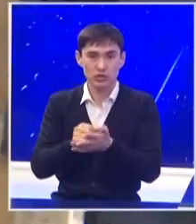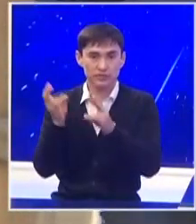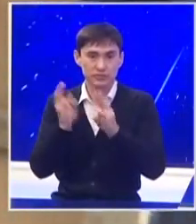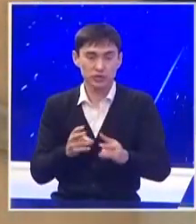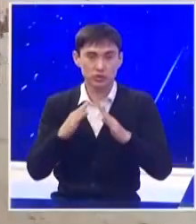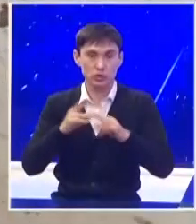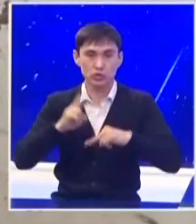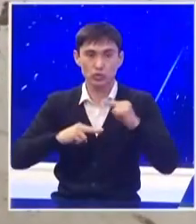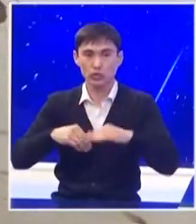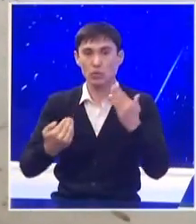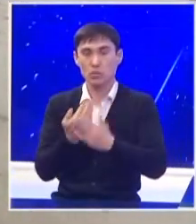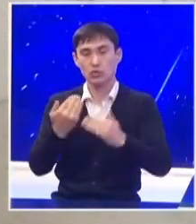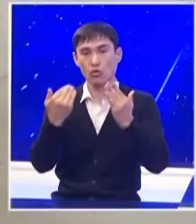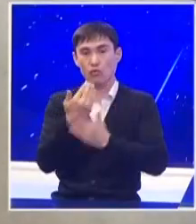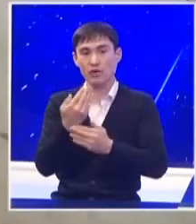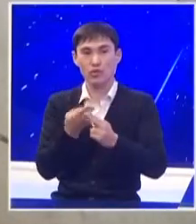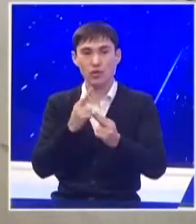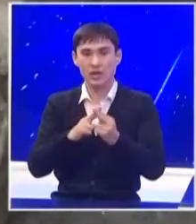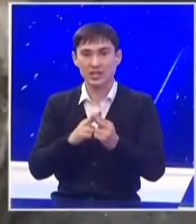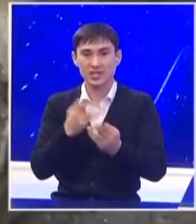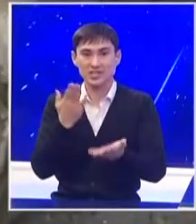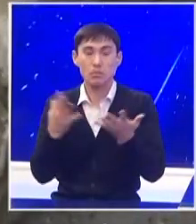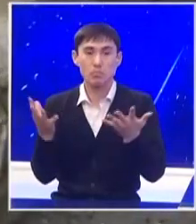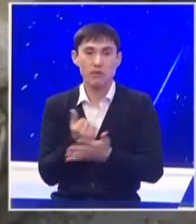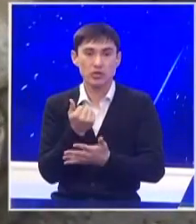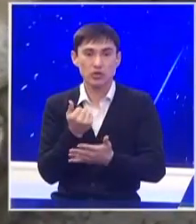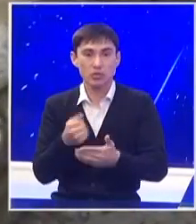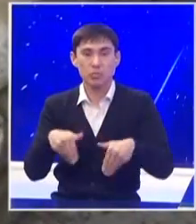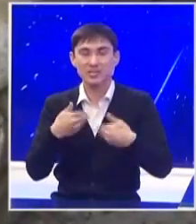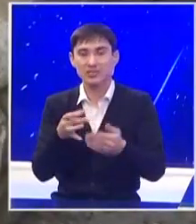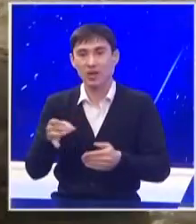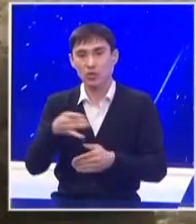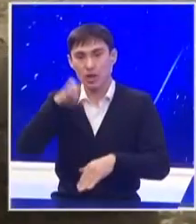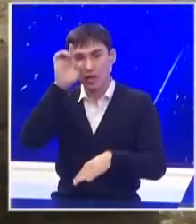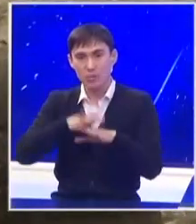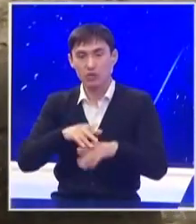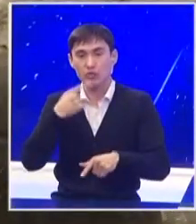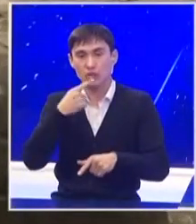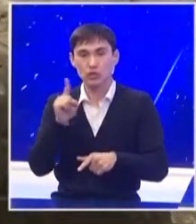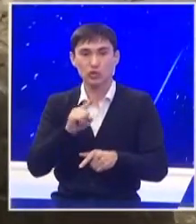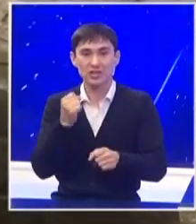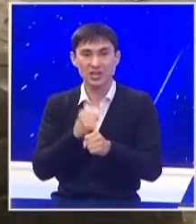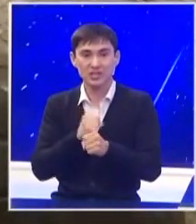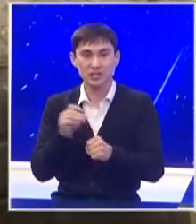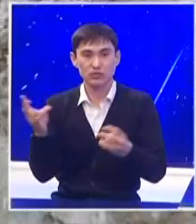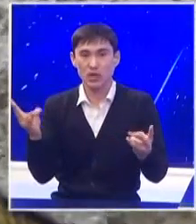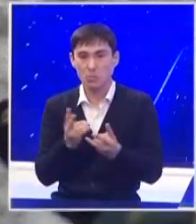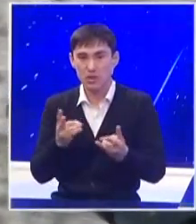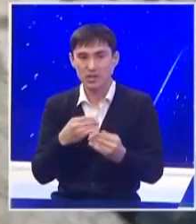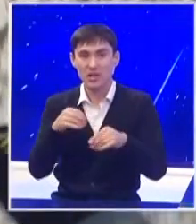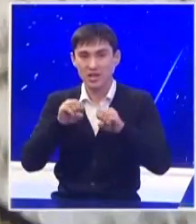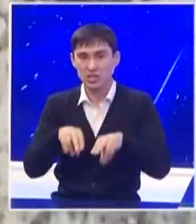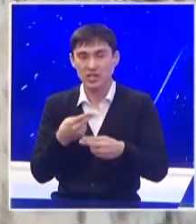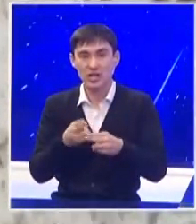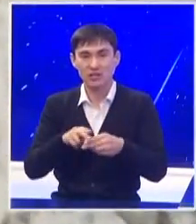и строят на его месте новое. Но это, если повезет. Представители районного акимата утверждают, что делается все необходимое для